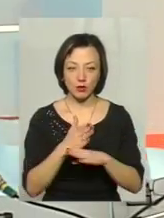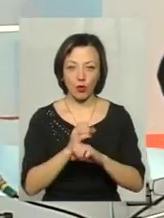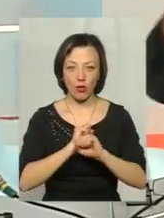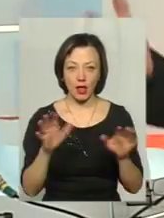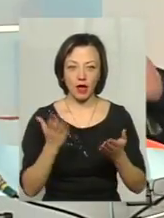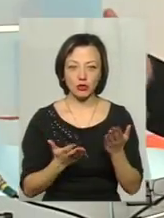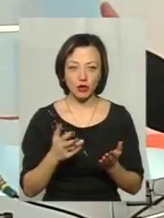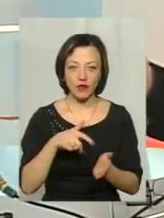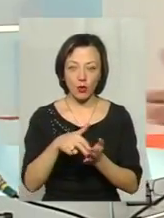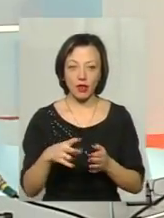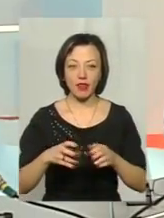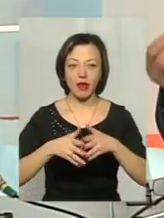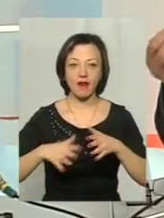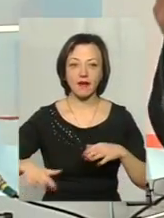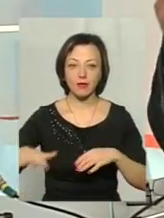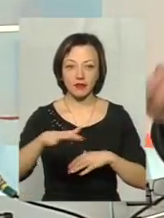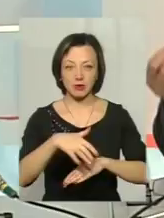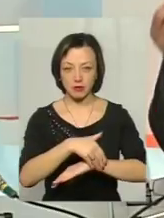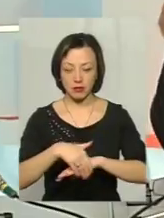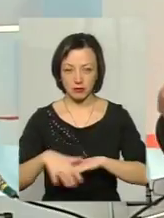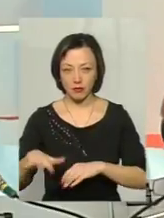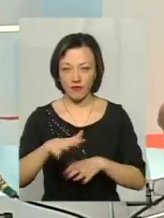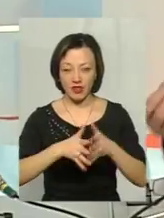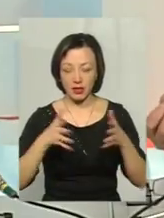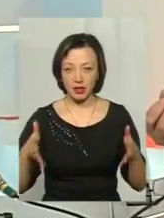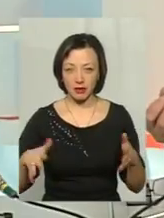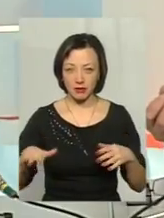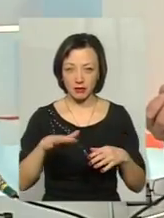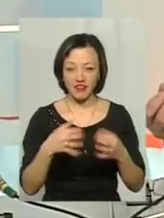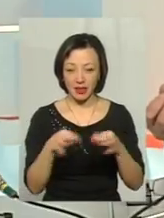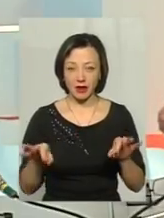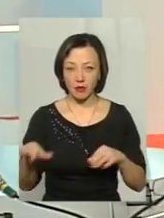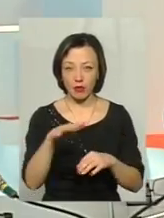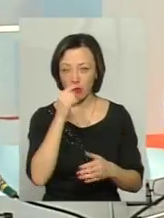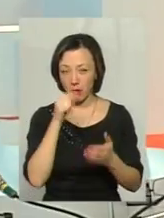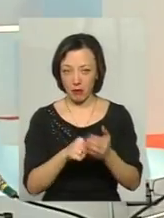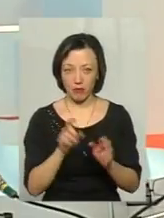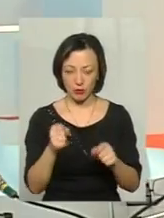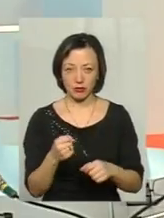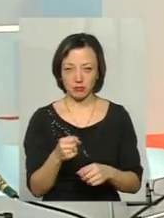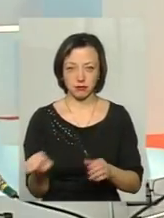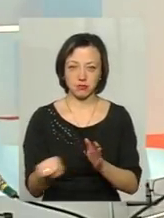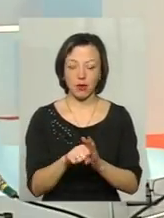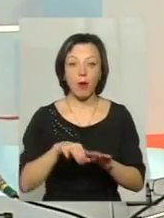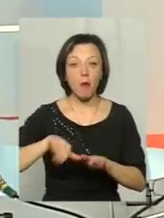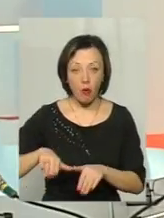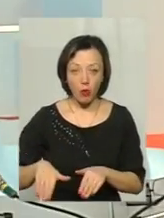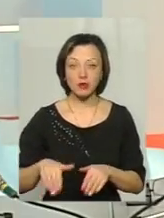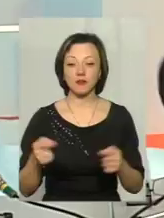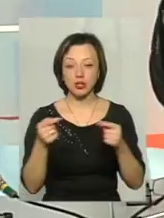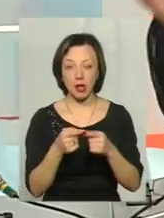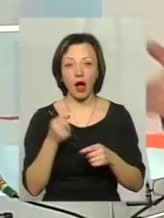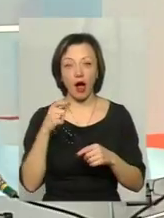Якщо ти виходиш на відкритий простір, це є можливість тебе уразити, розумієте? Вже потім